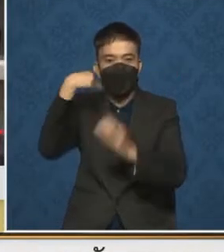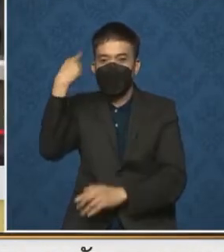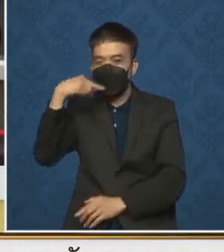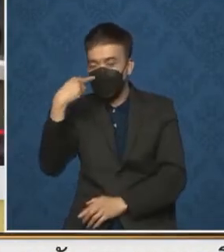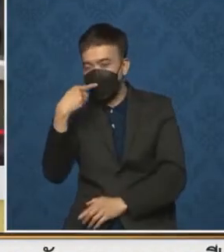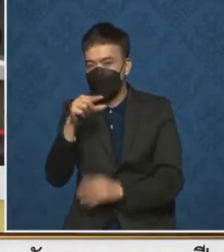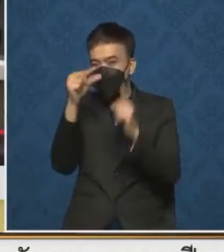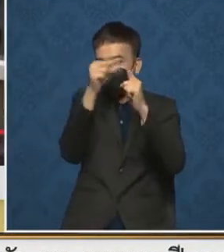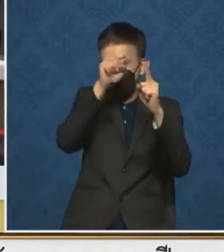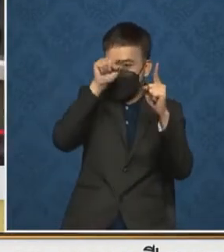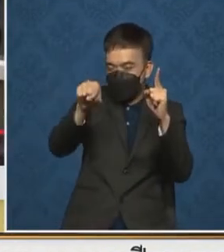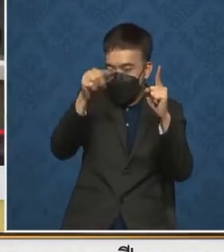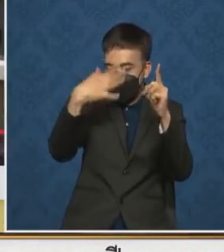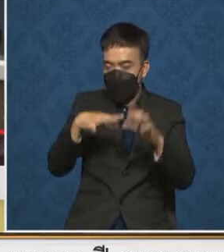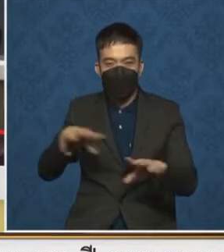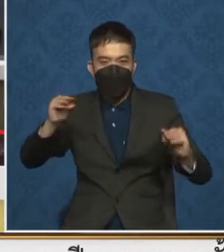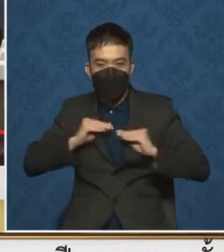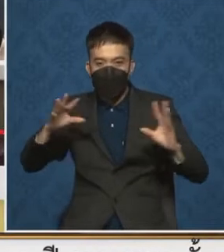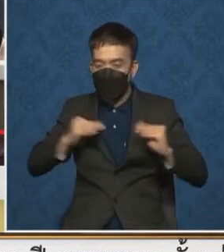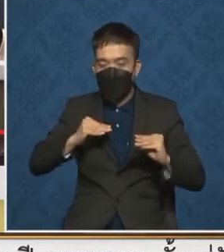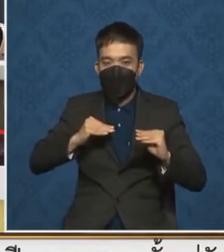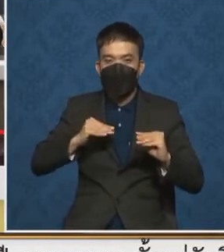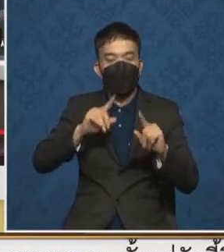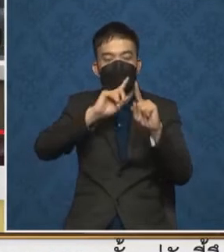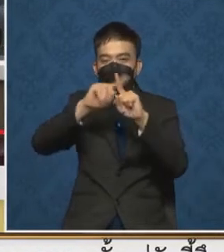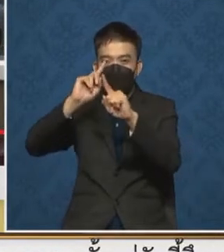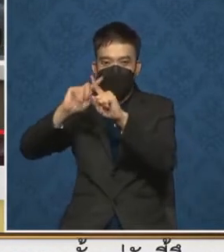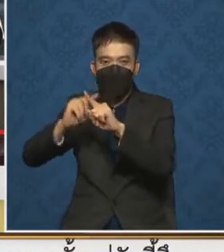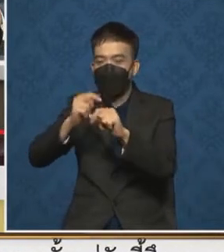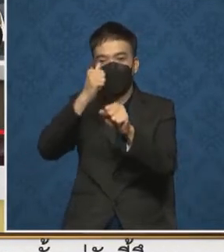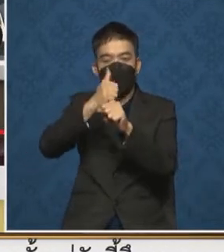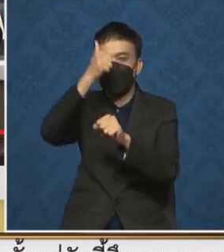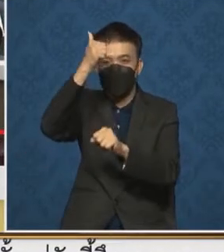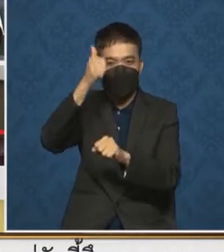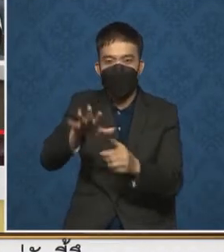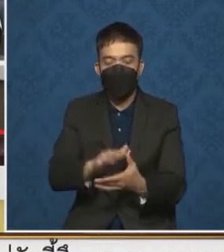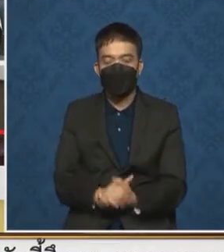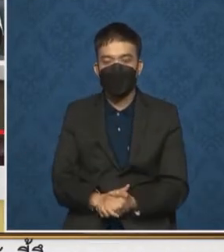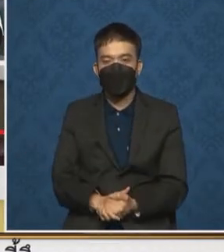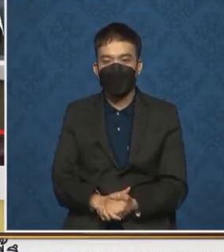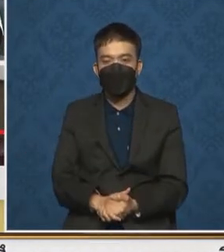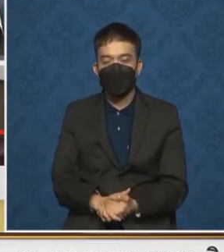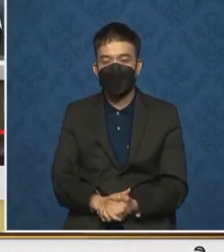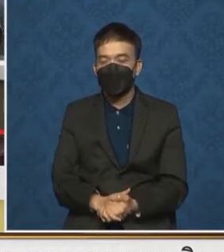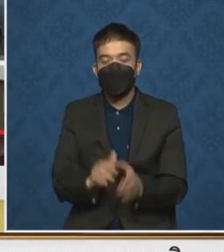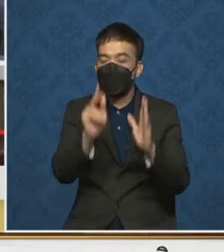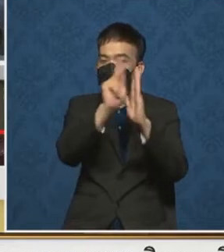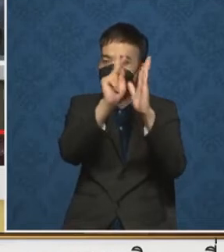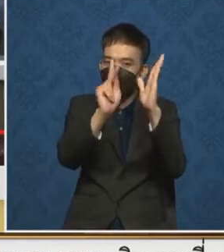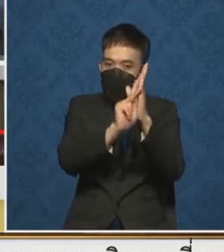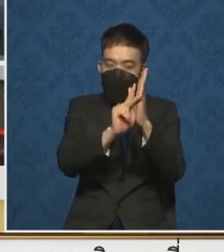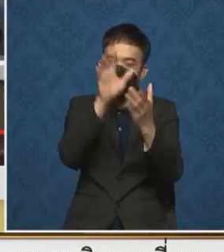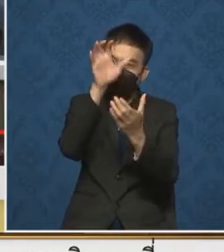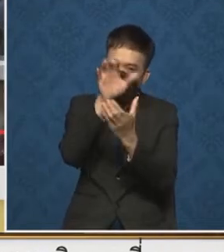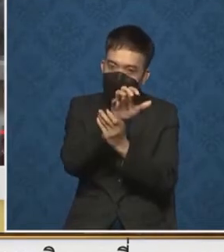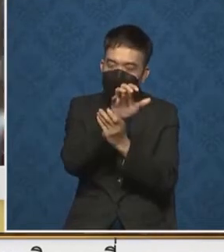งคำสั่งอะไรจะขัดแ้งต่อรัฐมนูลถือวาไม่ชอบไม่ว่าจะเป็นกฎหมายขอบบง